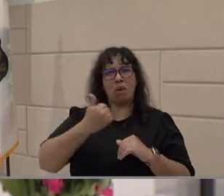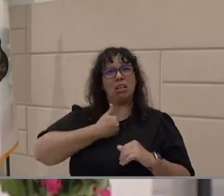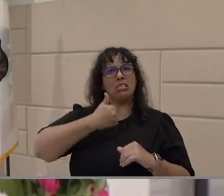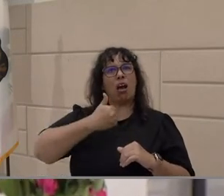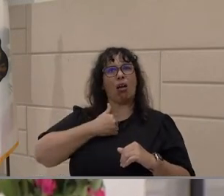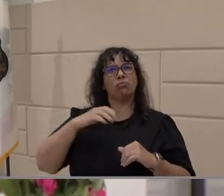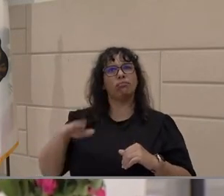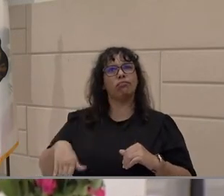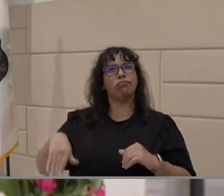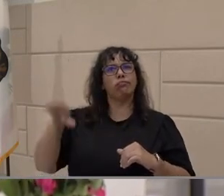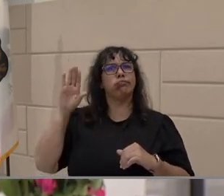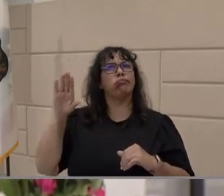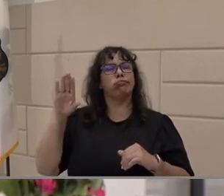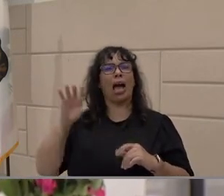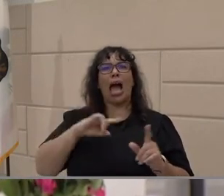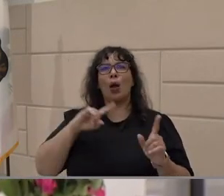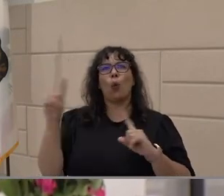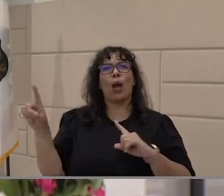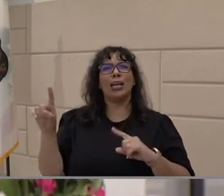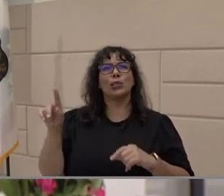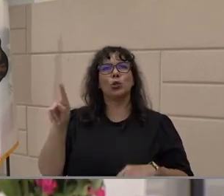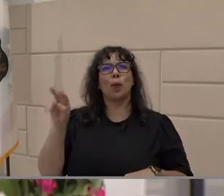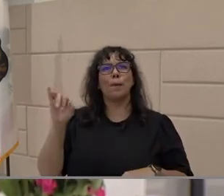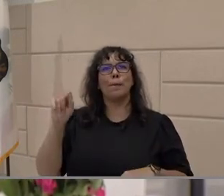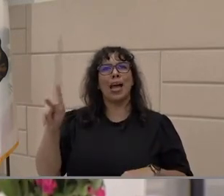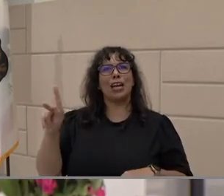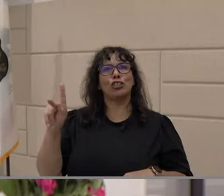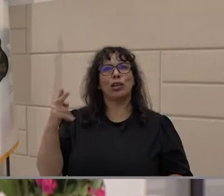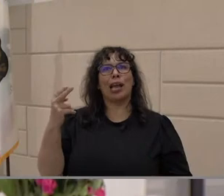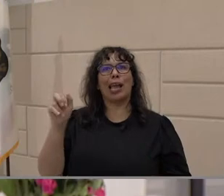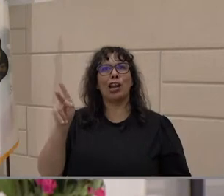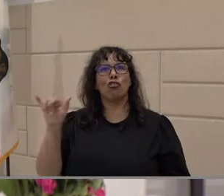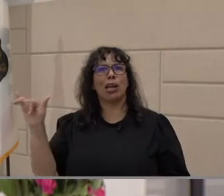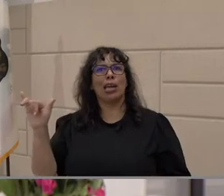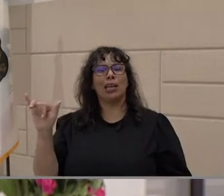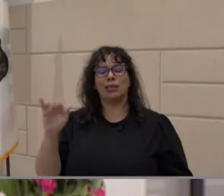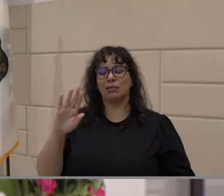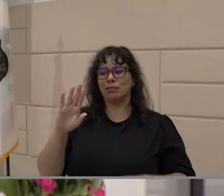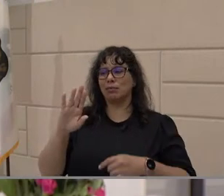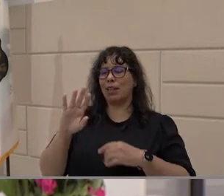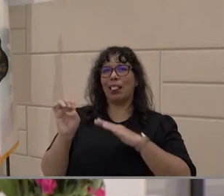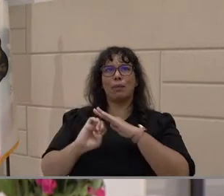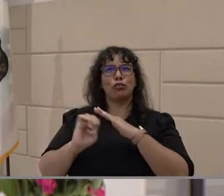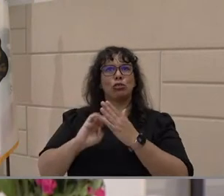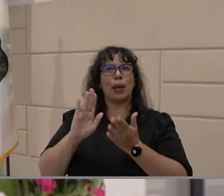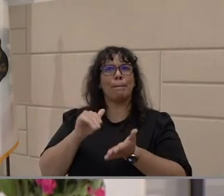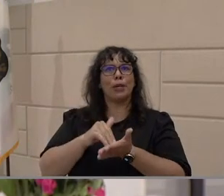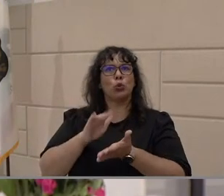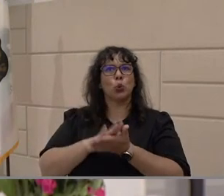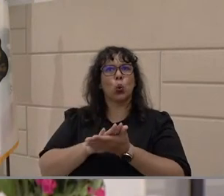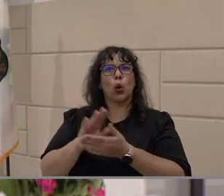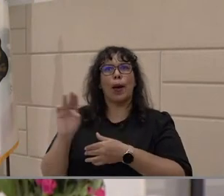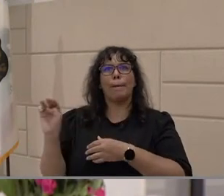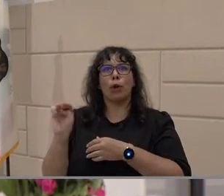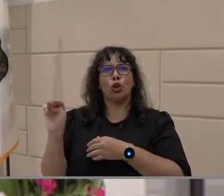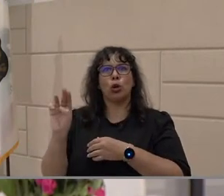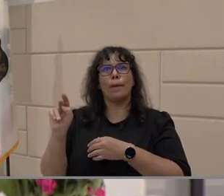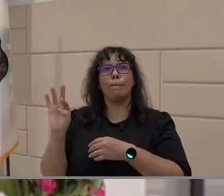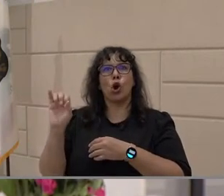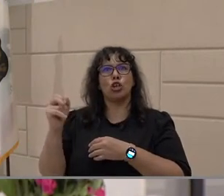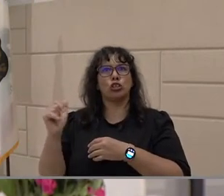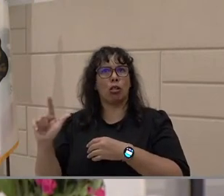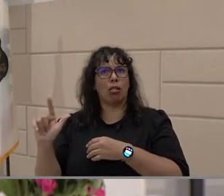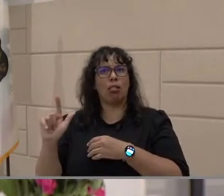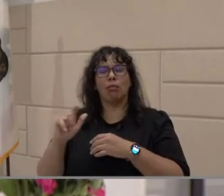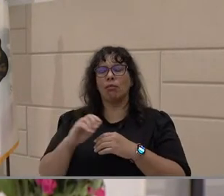นมเนียมเกียนายกคณะกรรมการสลาเรียนนั่งคือเวลาเชื่อตลอดมาเตะเวงเชียงไปปุ้ยเปียกการปิโตนุลูกทดลองฉลอง